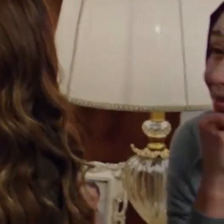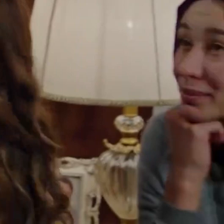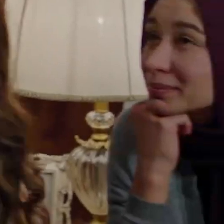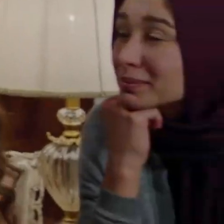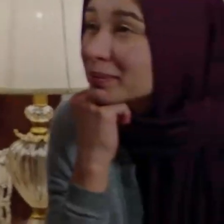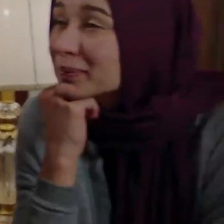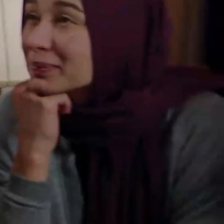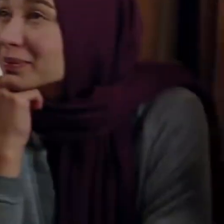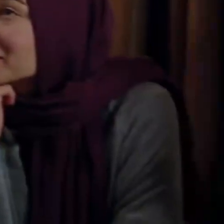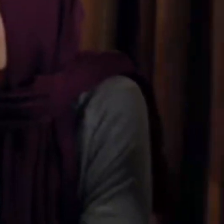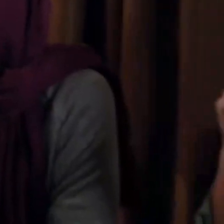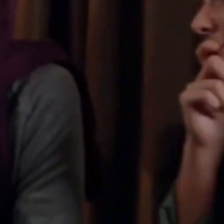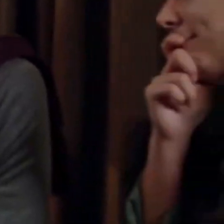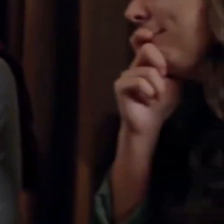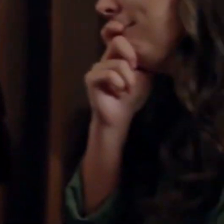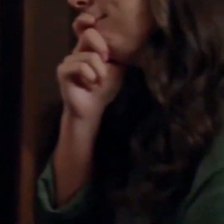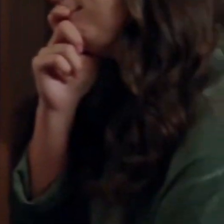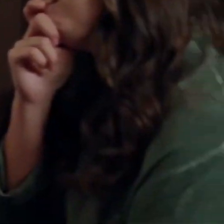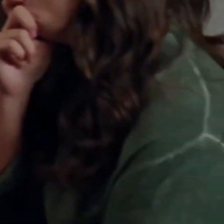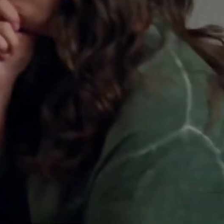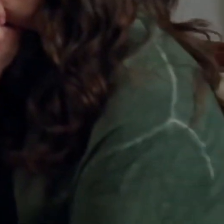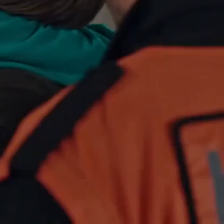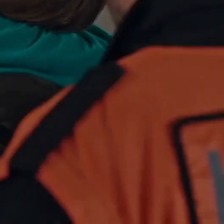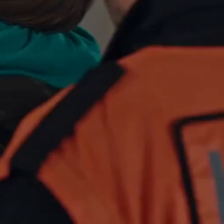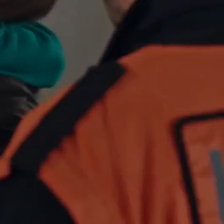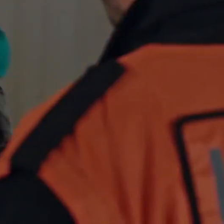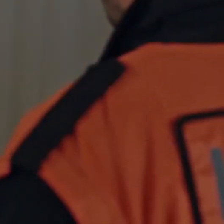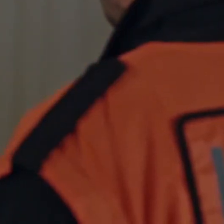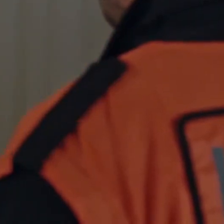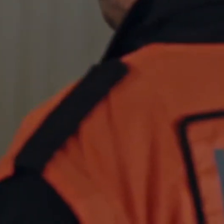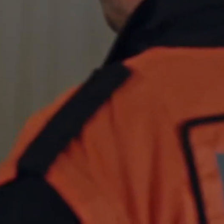Oh. Hala kucağından indirmedi. Kızlar gülerek seyrediyor.